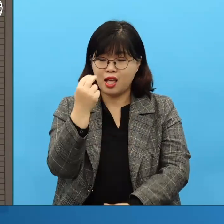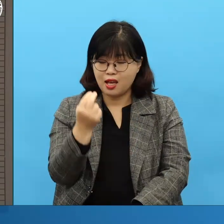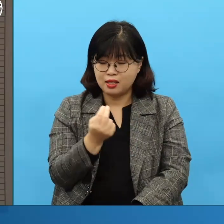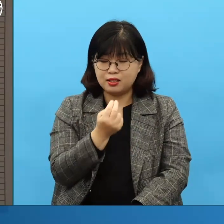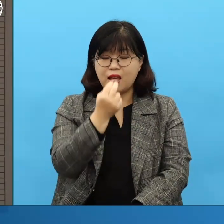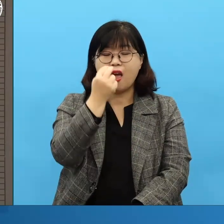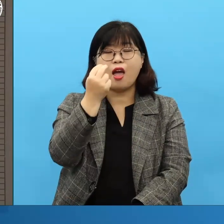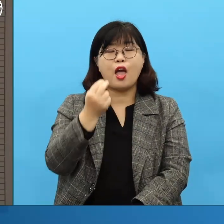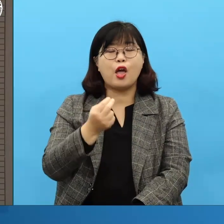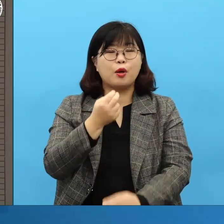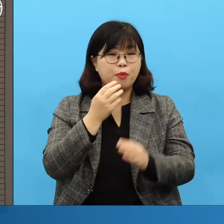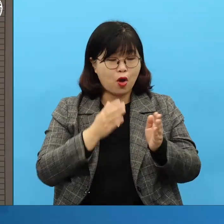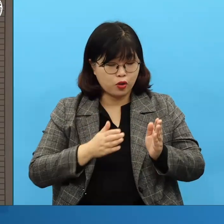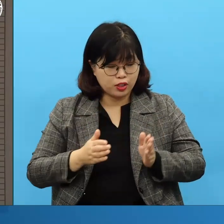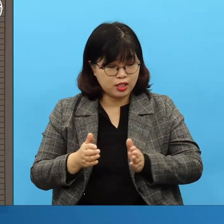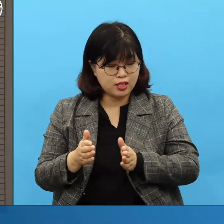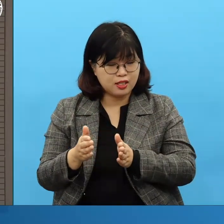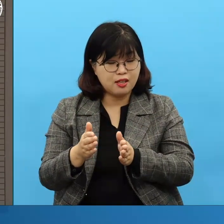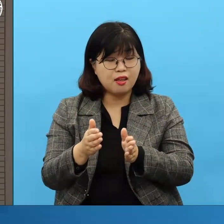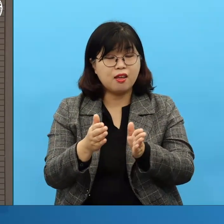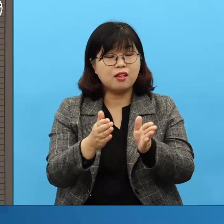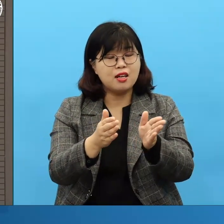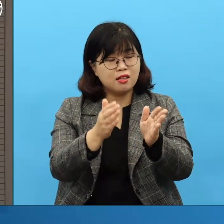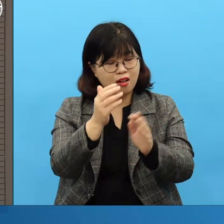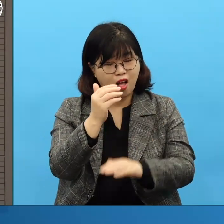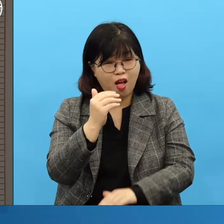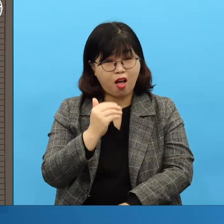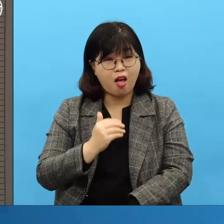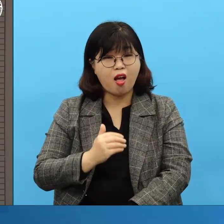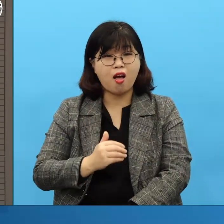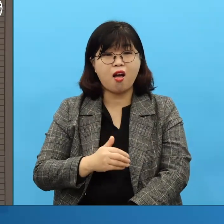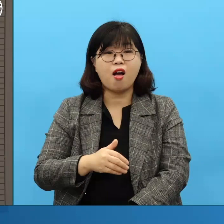받아 생명 길을